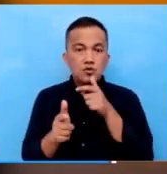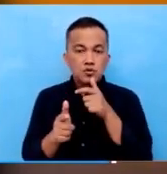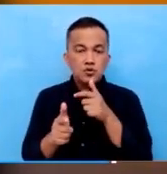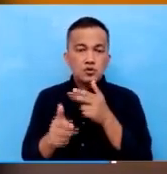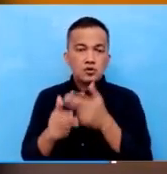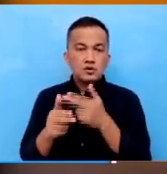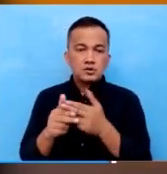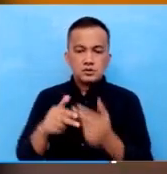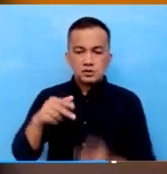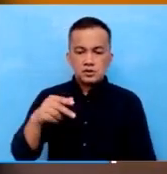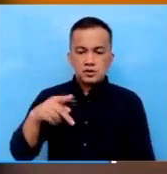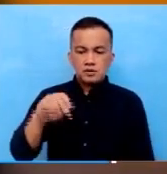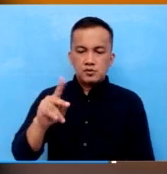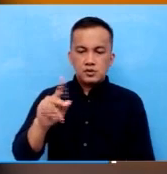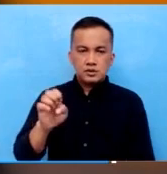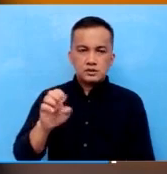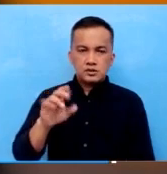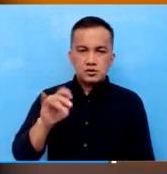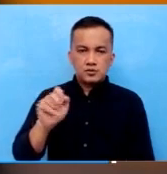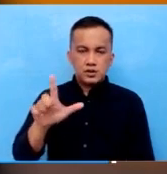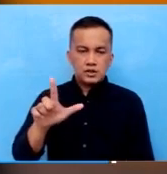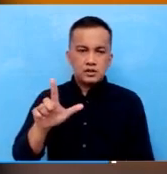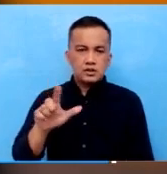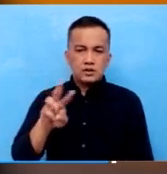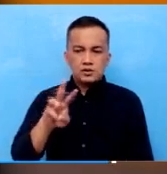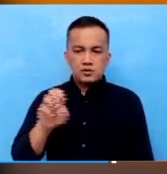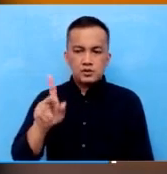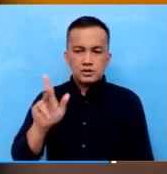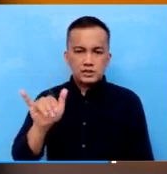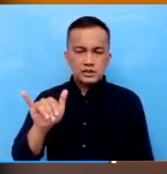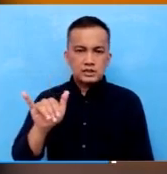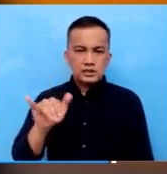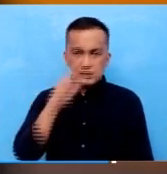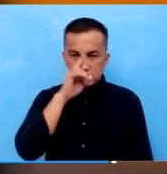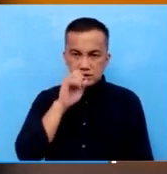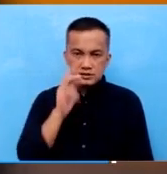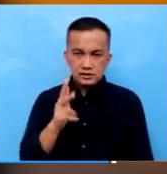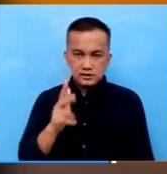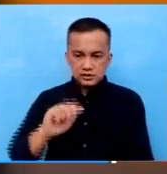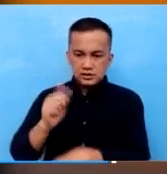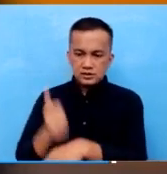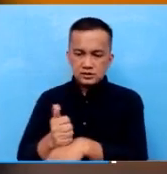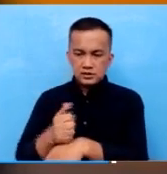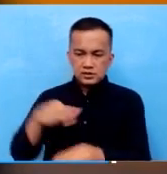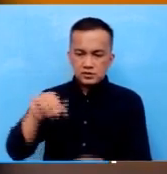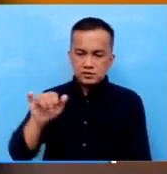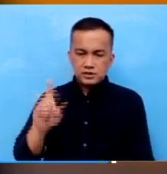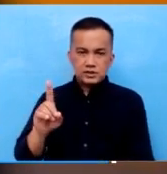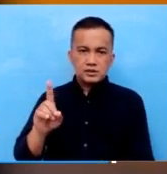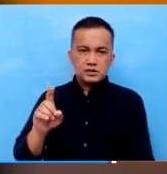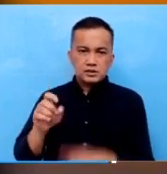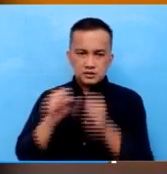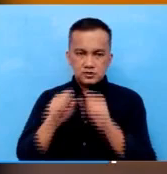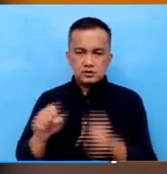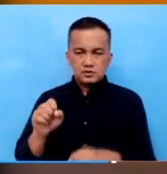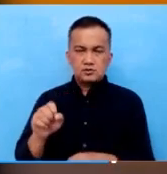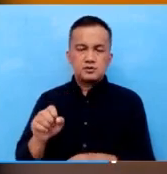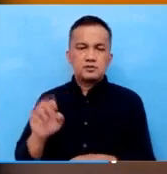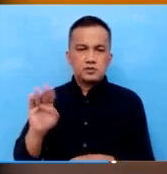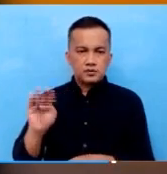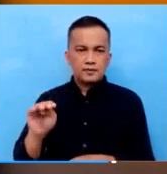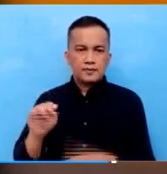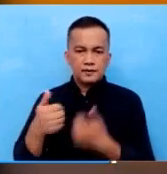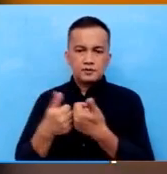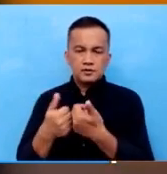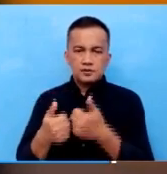Police Corporal Wesley Hernandez, 30 anyos, naka-assign sa QCPD Station 14. Kasintahan pala ni Hernandez